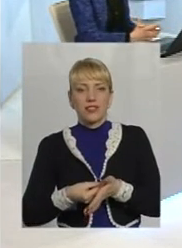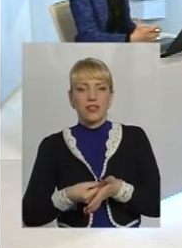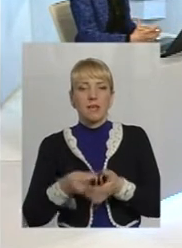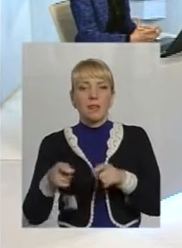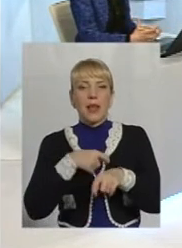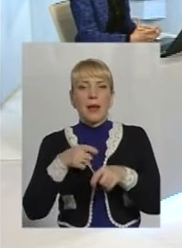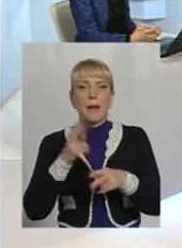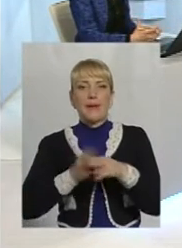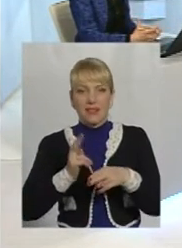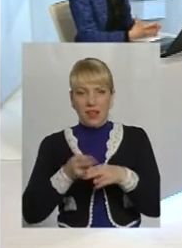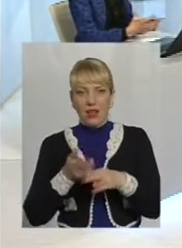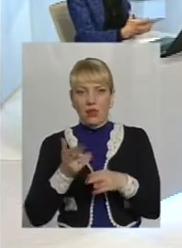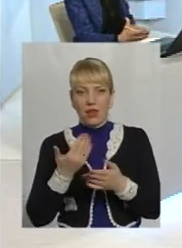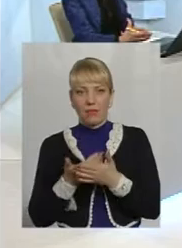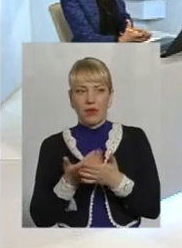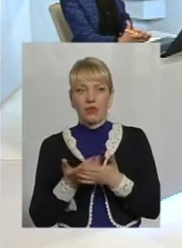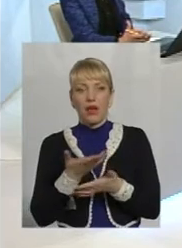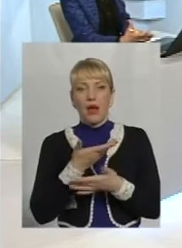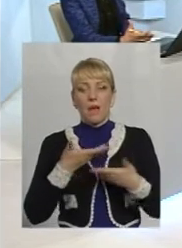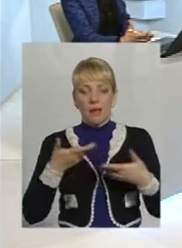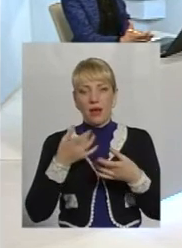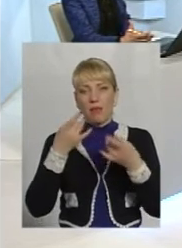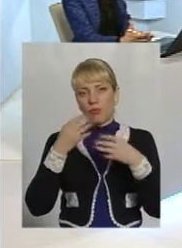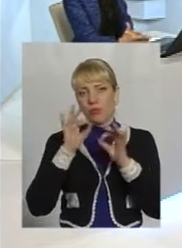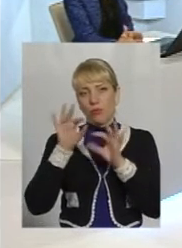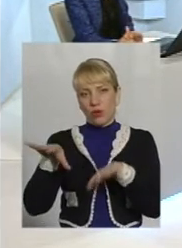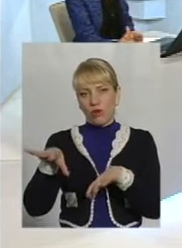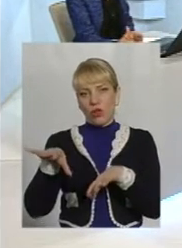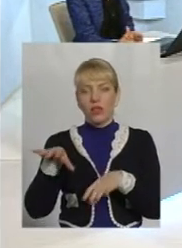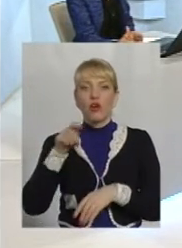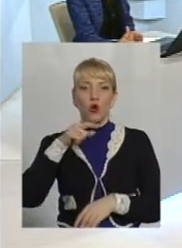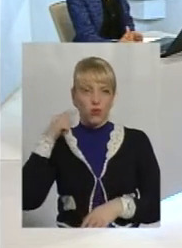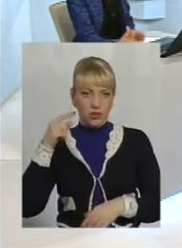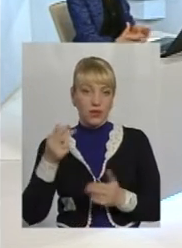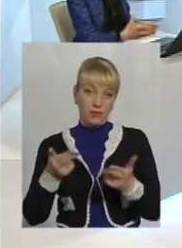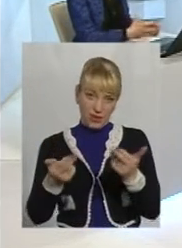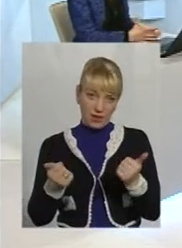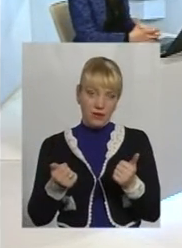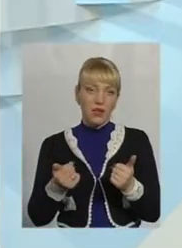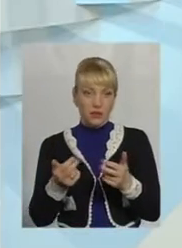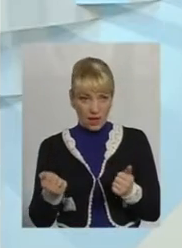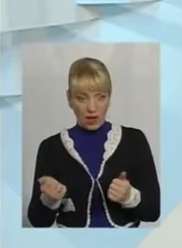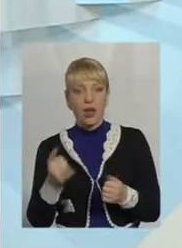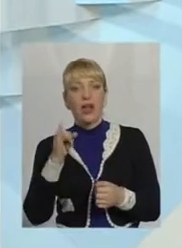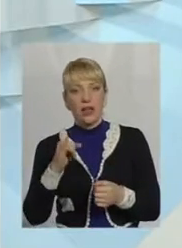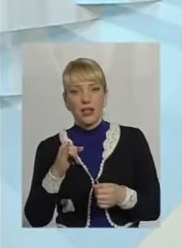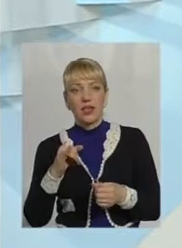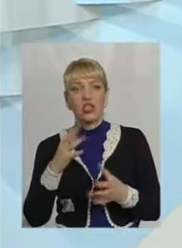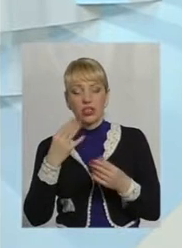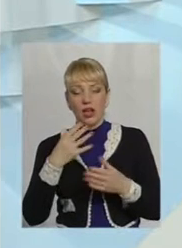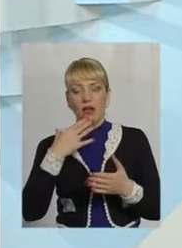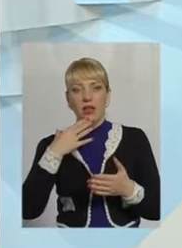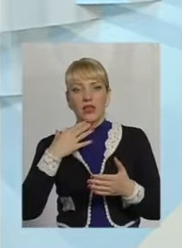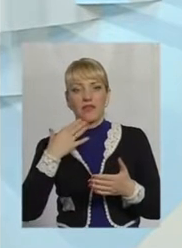металобрухту, ми подарували, по суті, Росії. Так. А потім ще й з